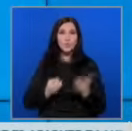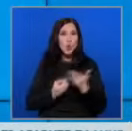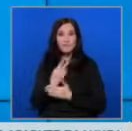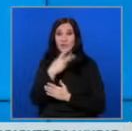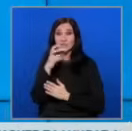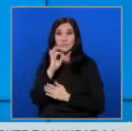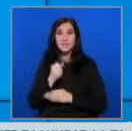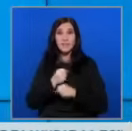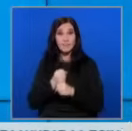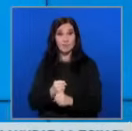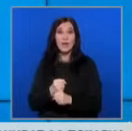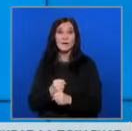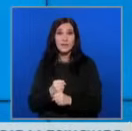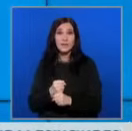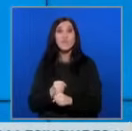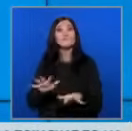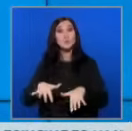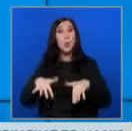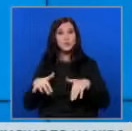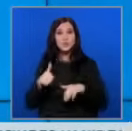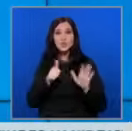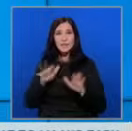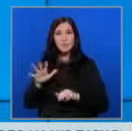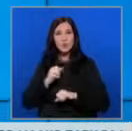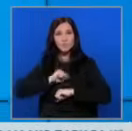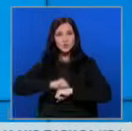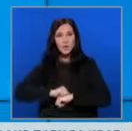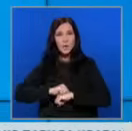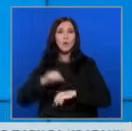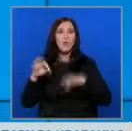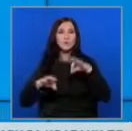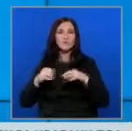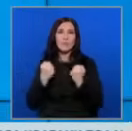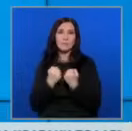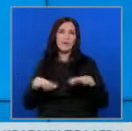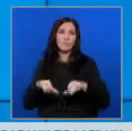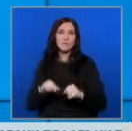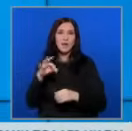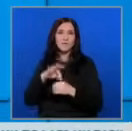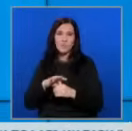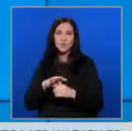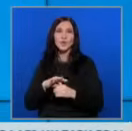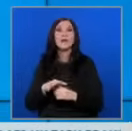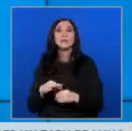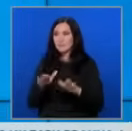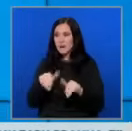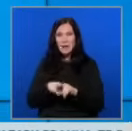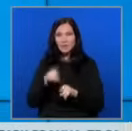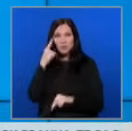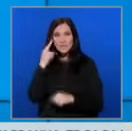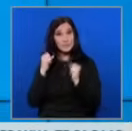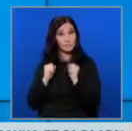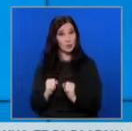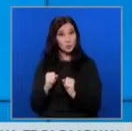250 депутати в скупщината. В 65 общини гласуваха и за местна власт. Вотът е считан за тест за стабилността на